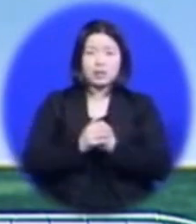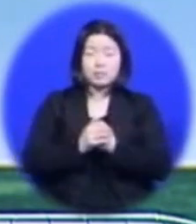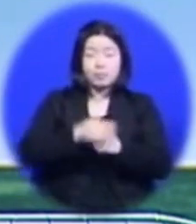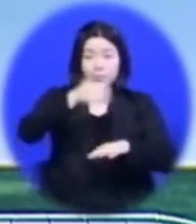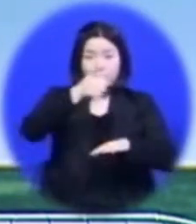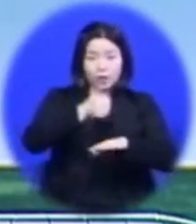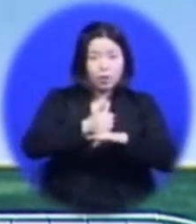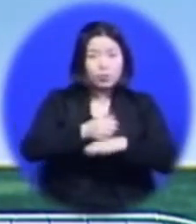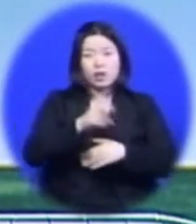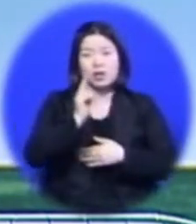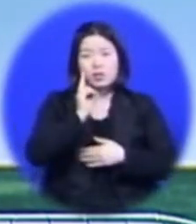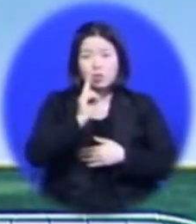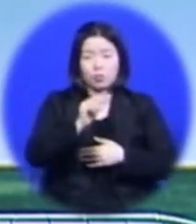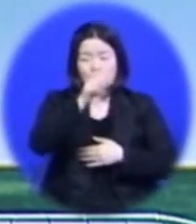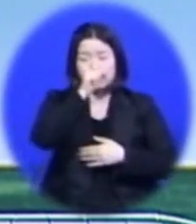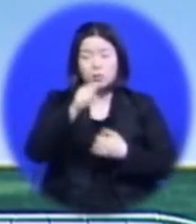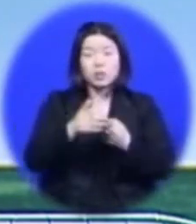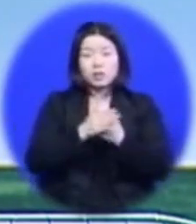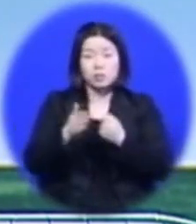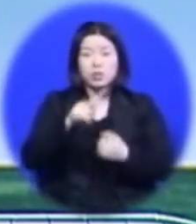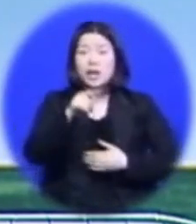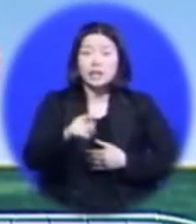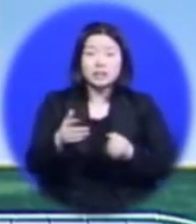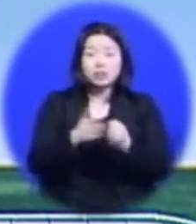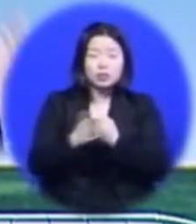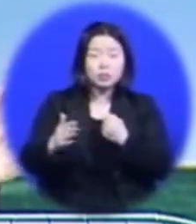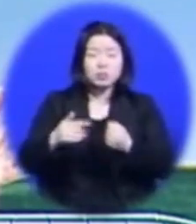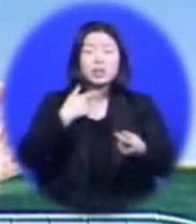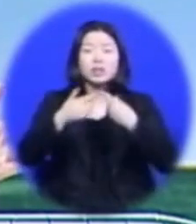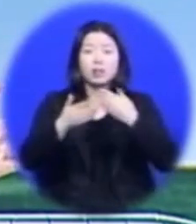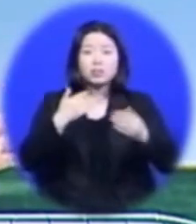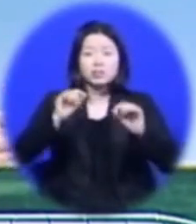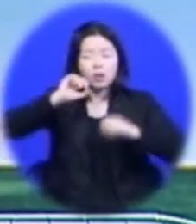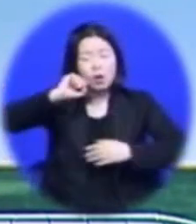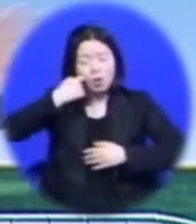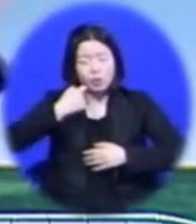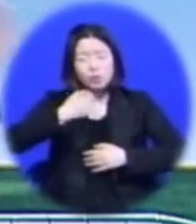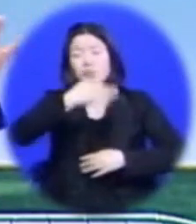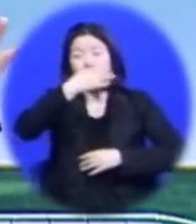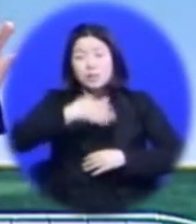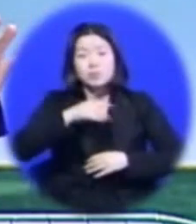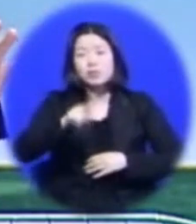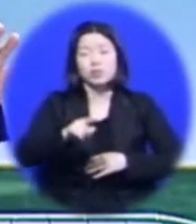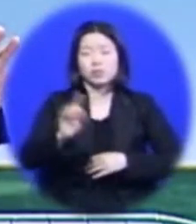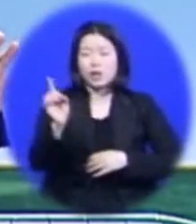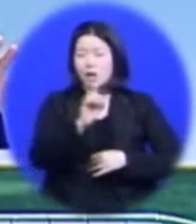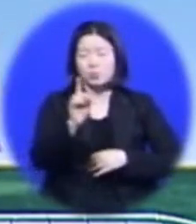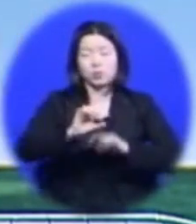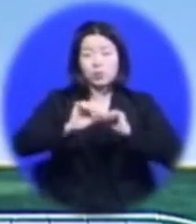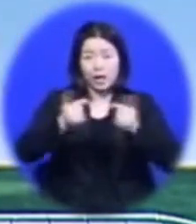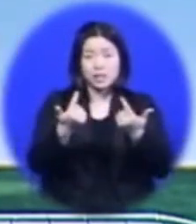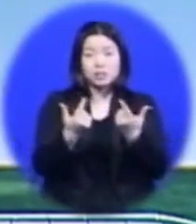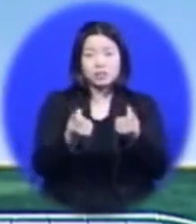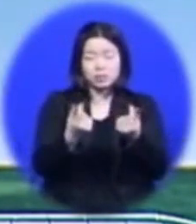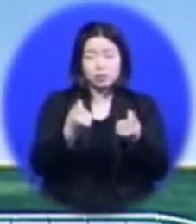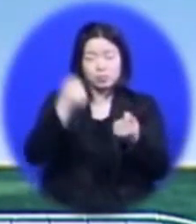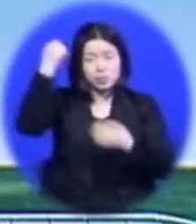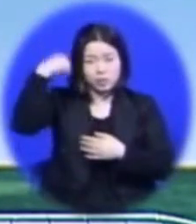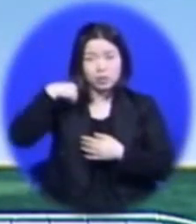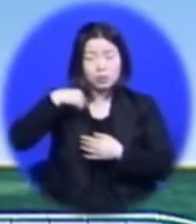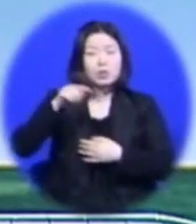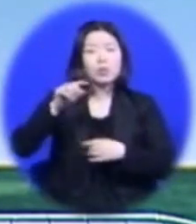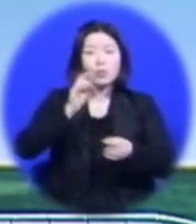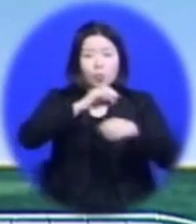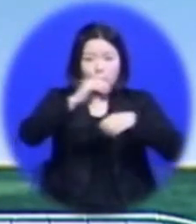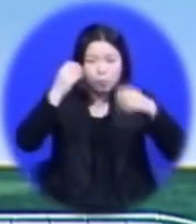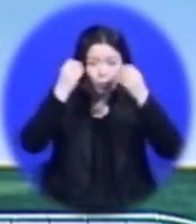결과가 너무 좋으니까 그것 때문에 겪는 어려움은 아무것도 아닌 것처럼 여겨지고 오히려 그것을 자랑하게